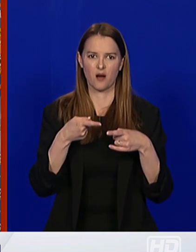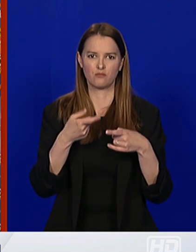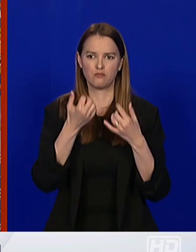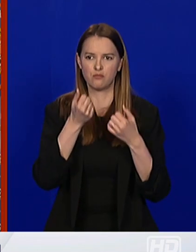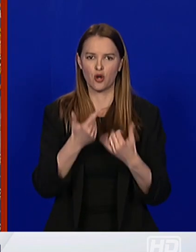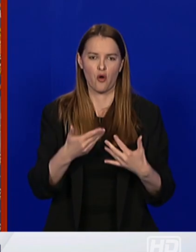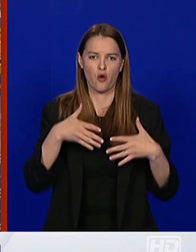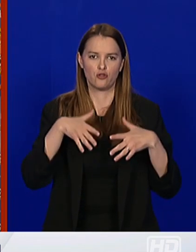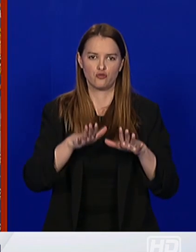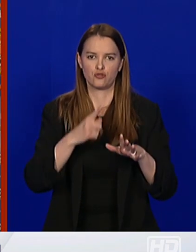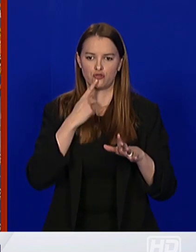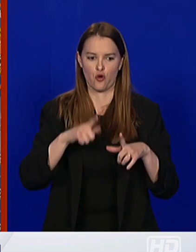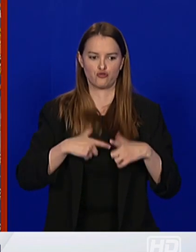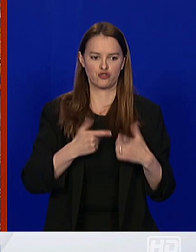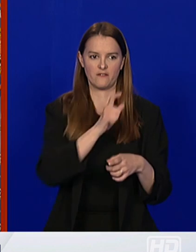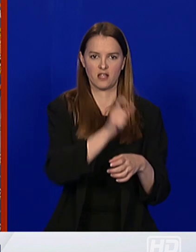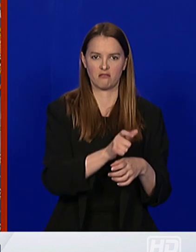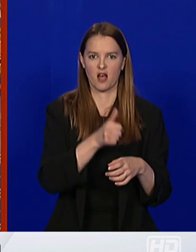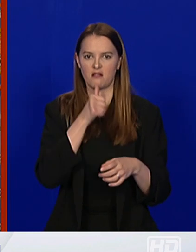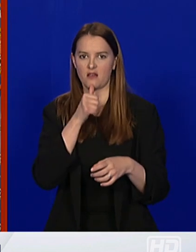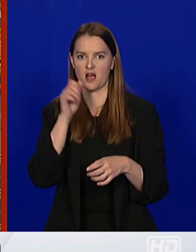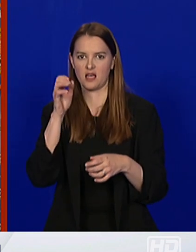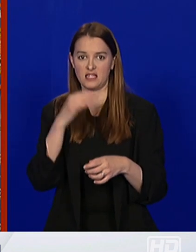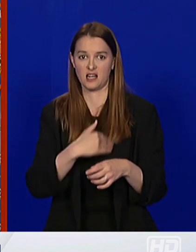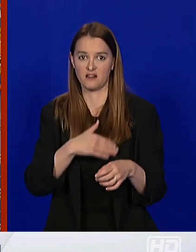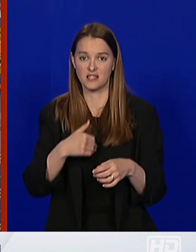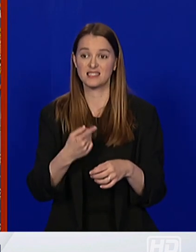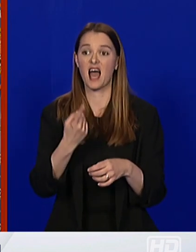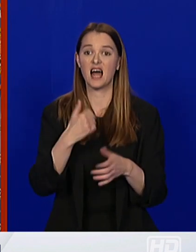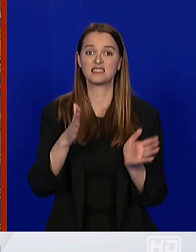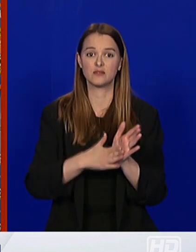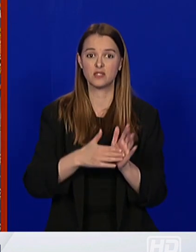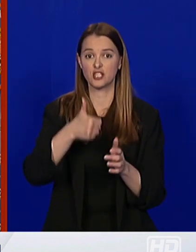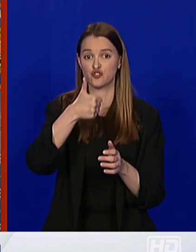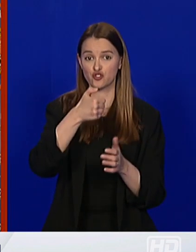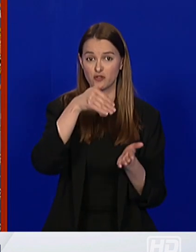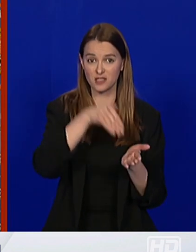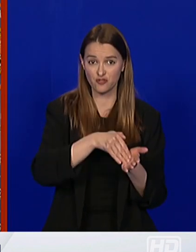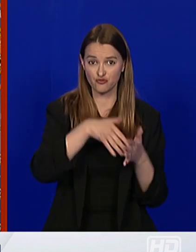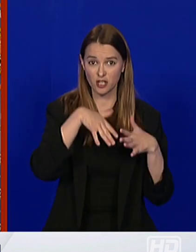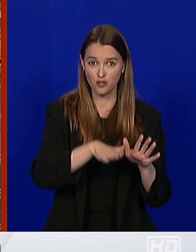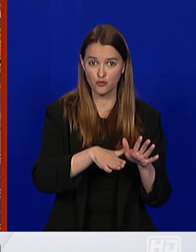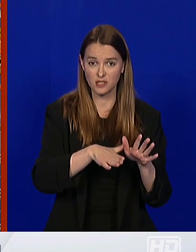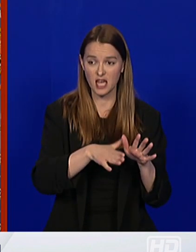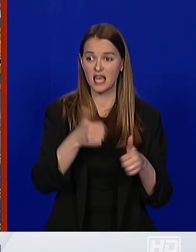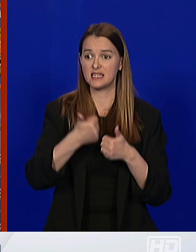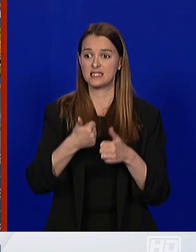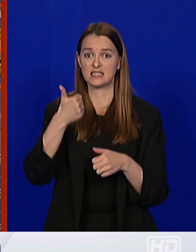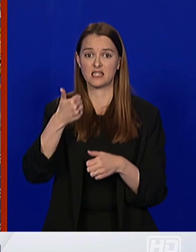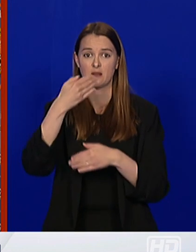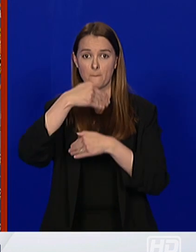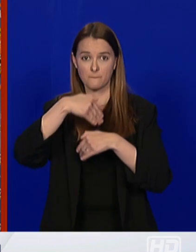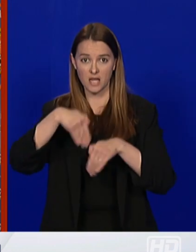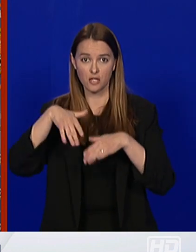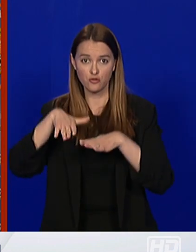usporedivo. Ali stopa na milijun stanovnika ili na 100.000 stanovnika je nešto što je apsolutno usporedivo. A